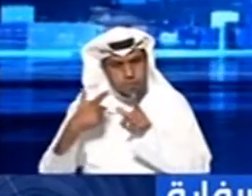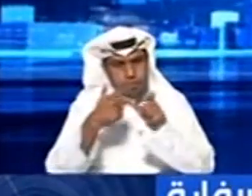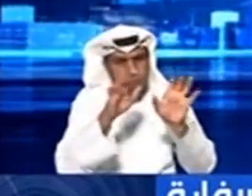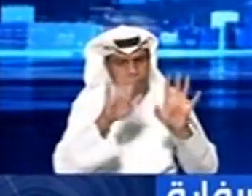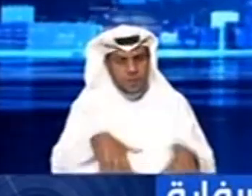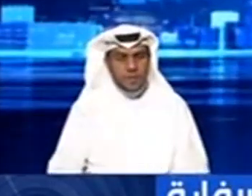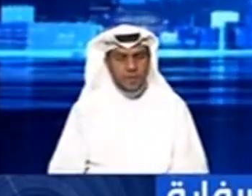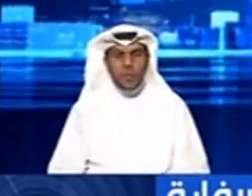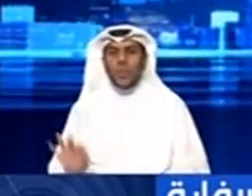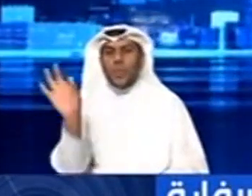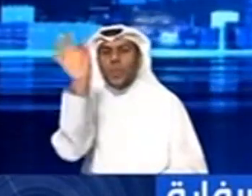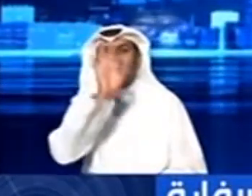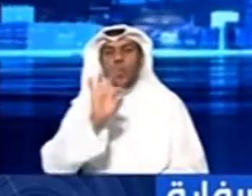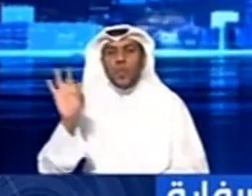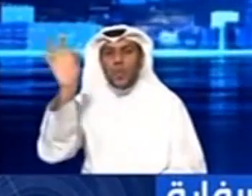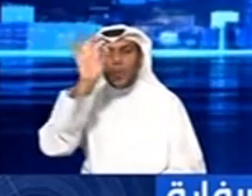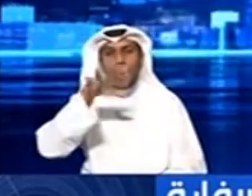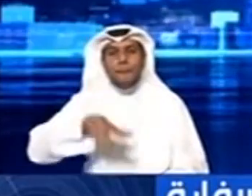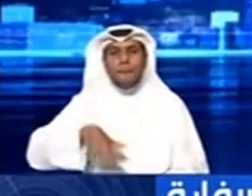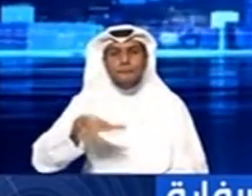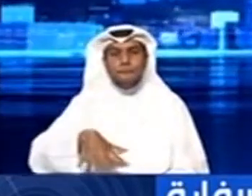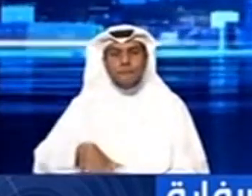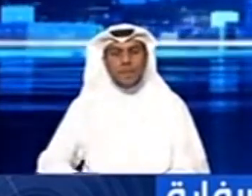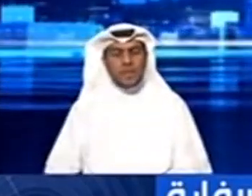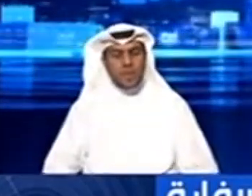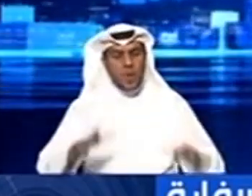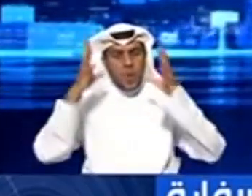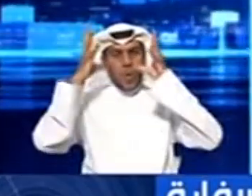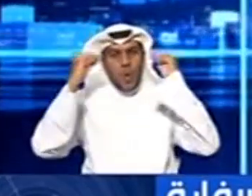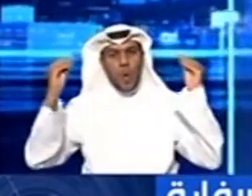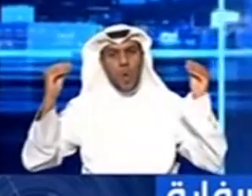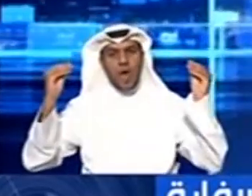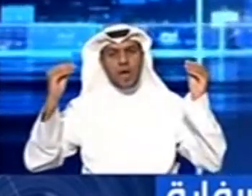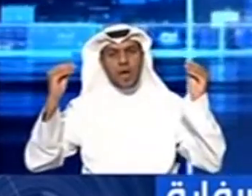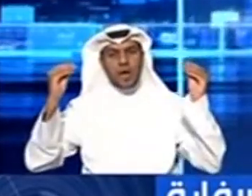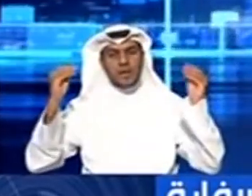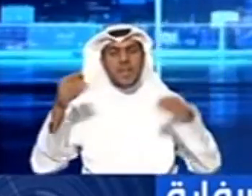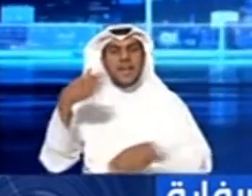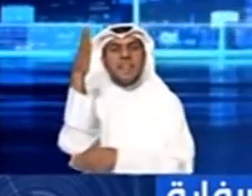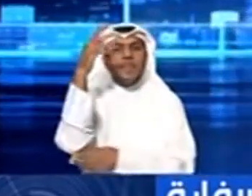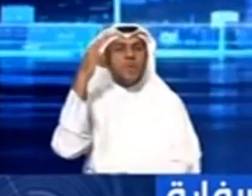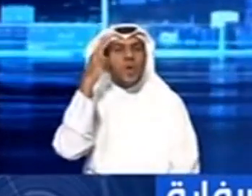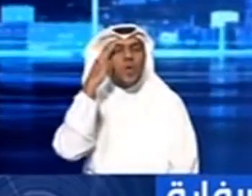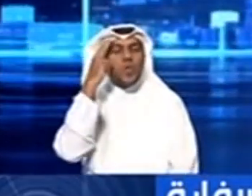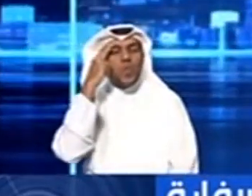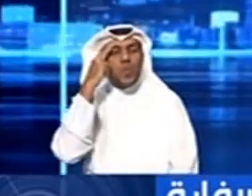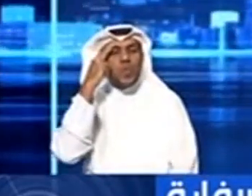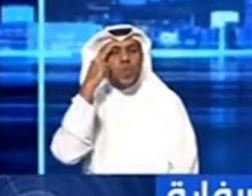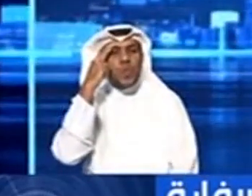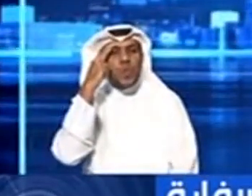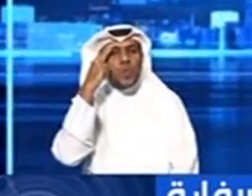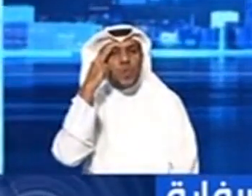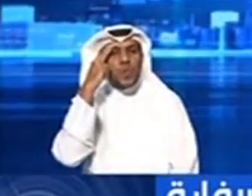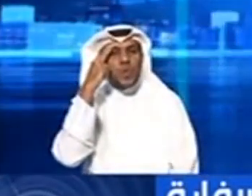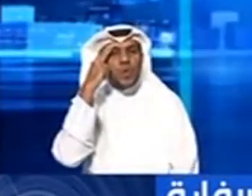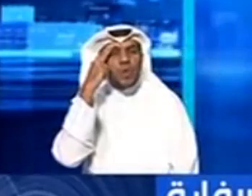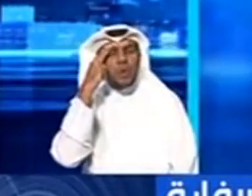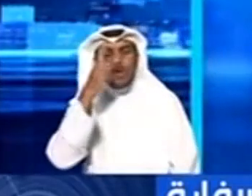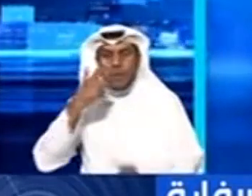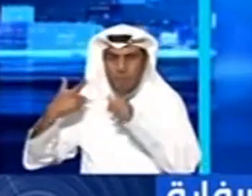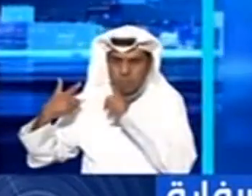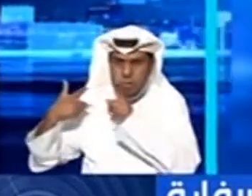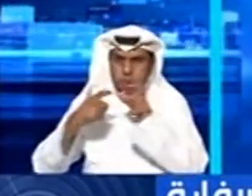سفارة خادم الحرمين الشريفين في العاصمة الهولندية لاهاي. وأكدت الوزارة بأن هذا الاعتداء الآثم